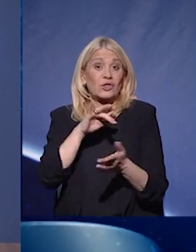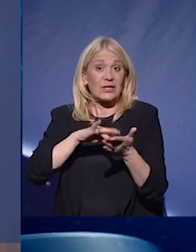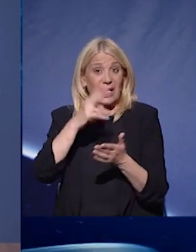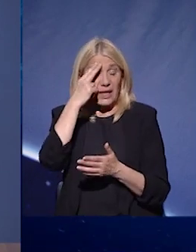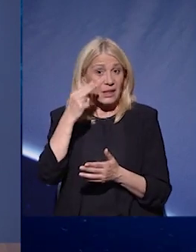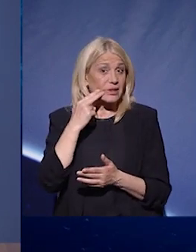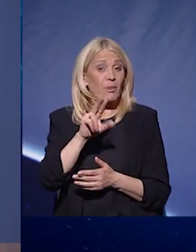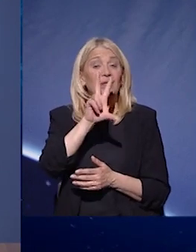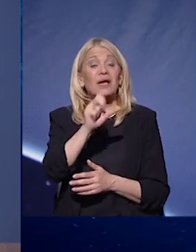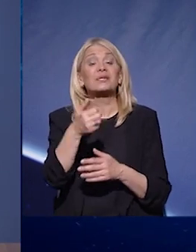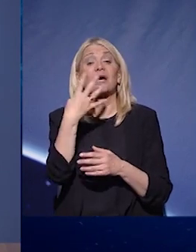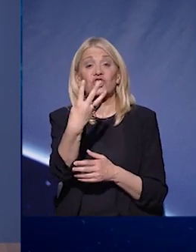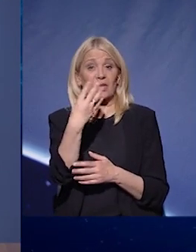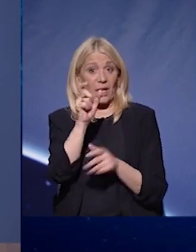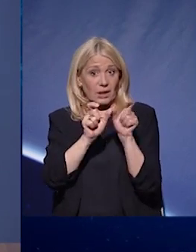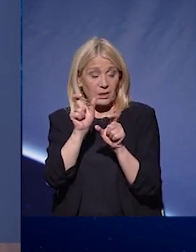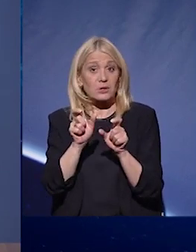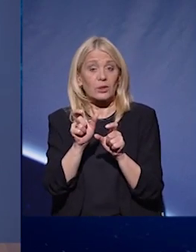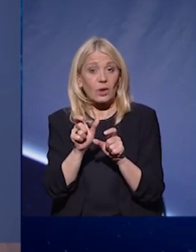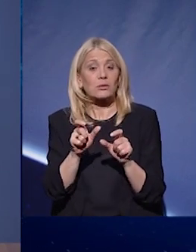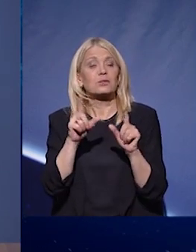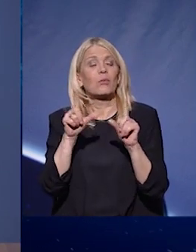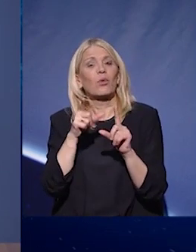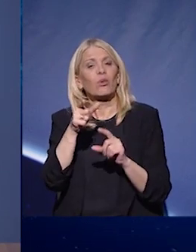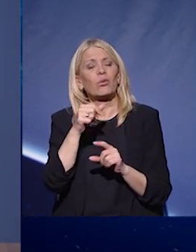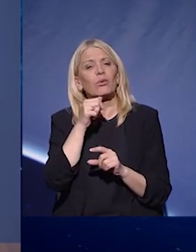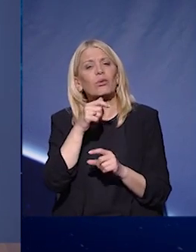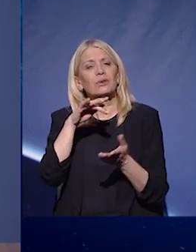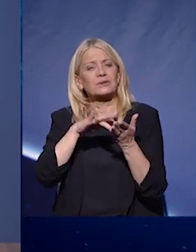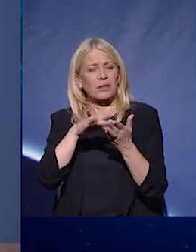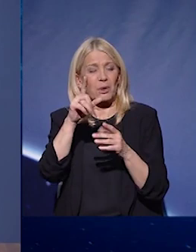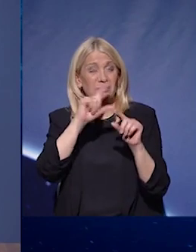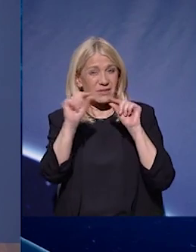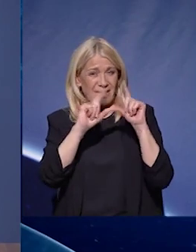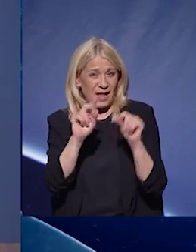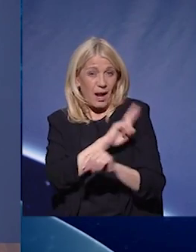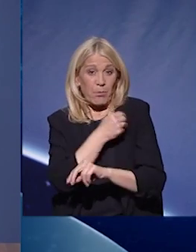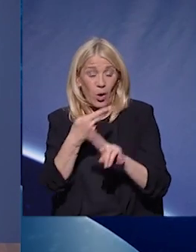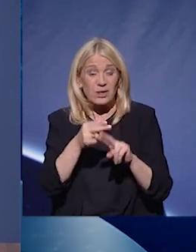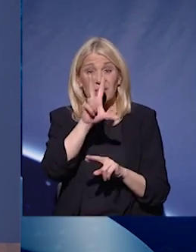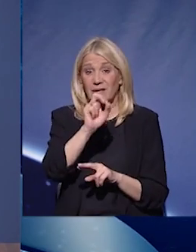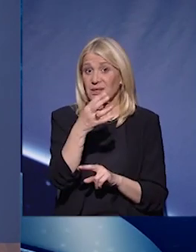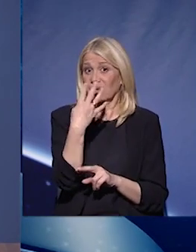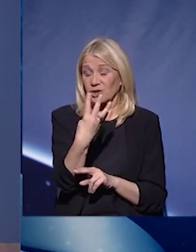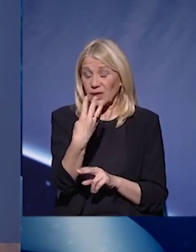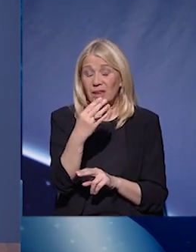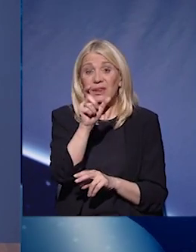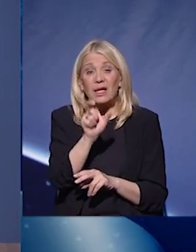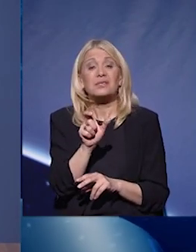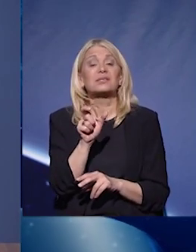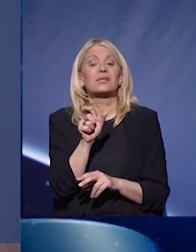Zemun, 340 pacijenata. U Kliničko-bolničkom centru Zvezdara, 364